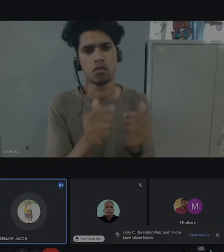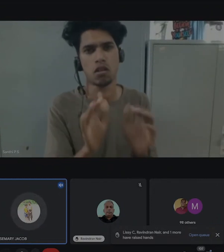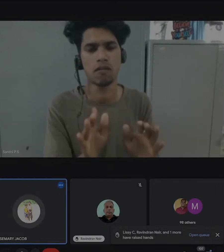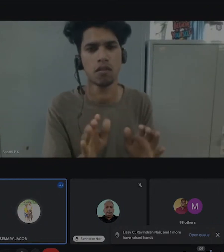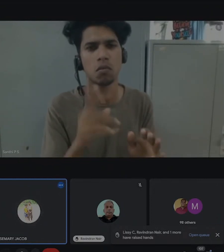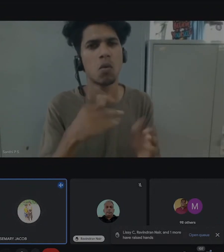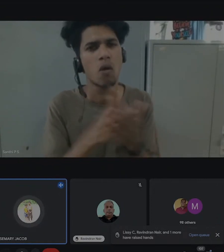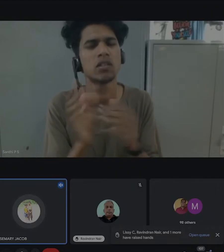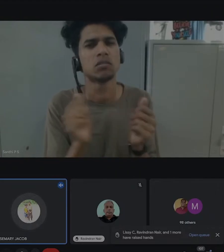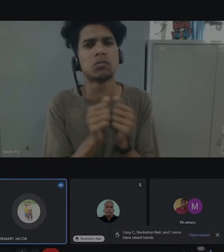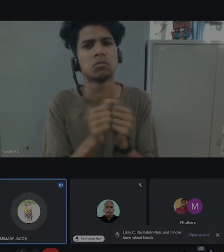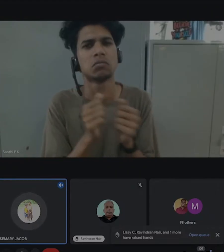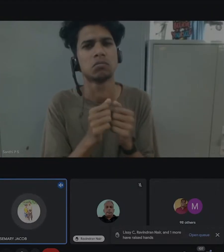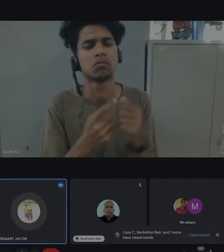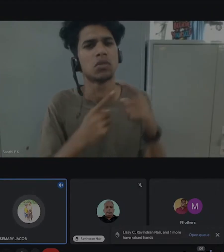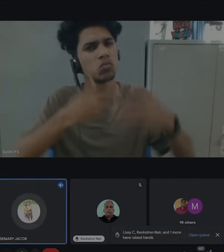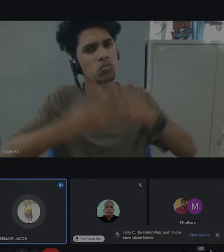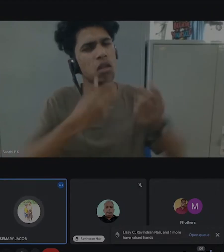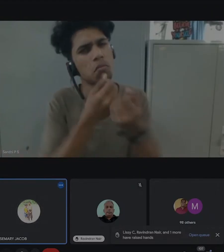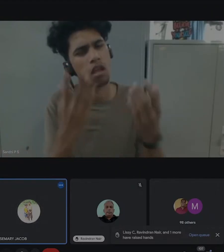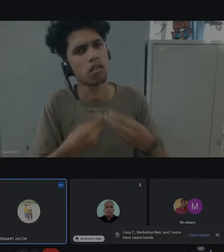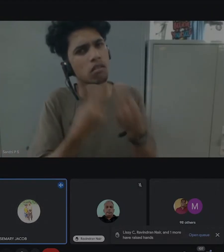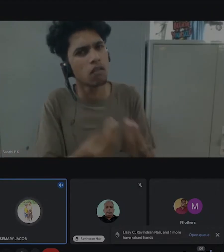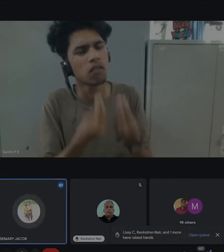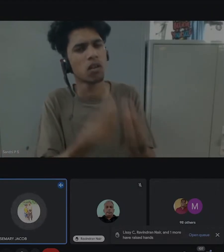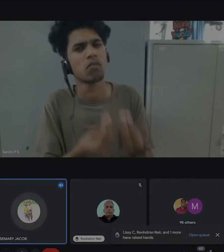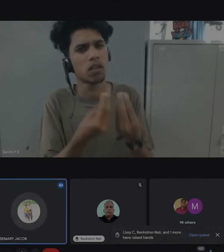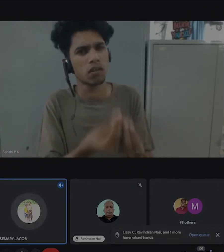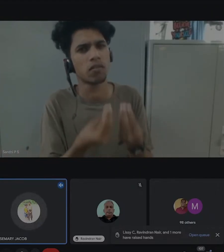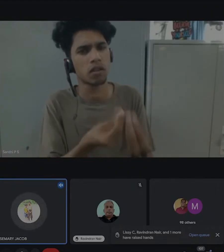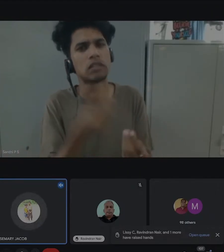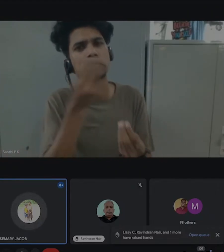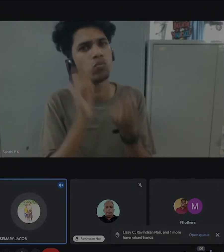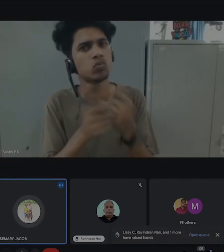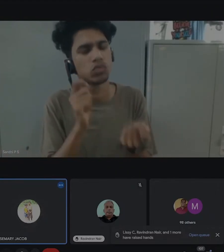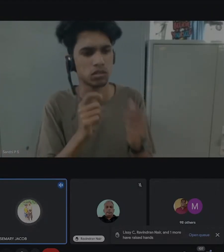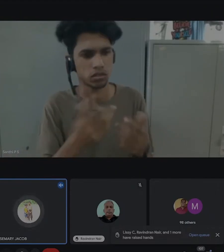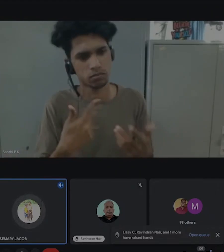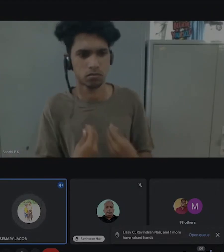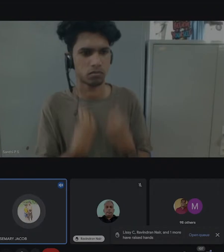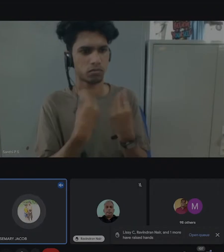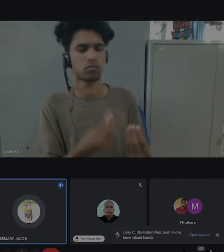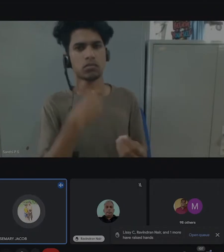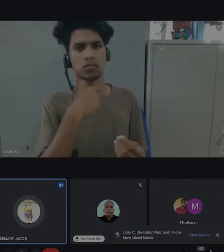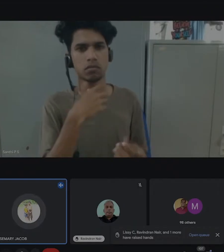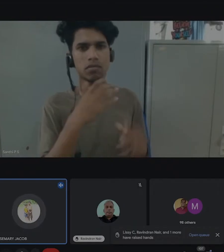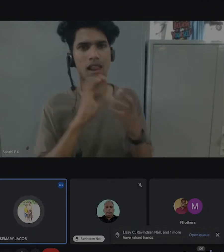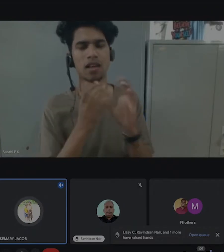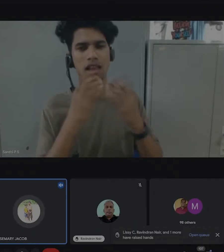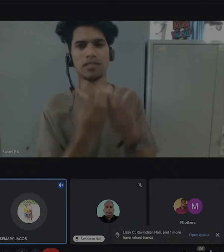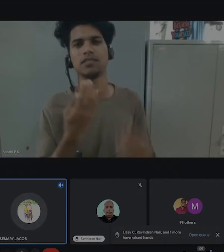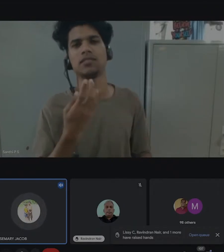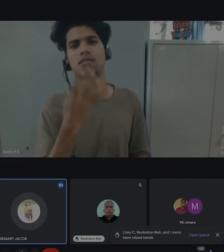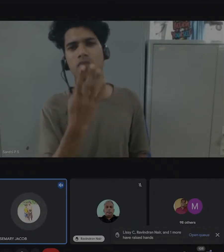നേരം അങ്ങനെയാണ്. പല തെറാപ്പികളും പേരൻസ് കൊടുക്കുന്നുണ്ട്. കുറച്ചൊക്കെ വ്യത്യാസം നമുക്കുണ്ട്. നമ്മുടെ കൈ 4ാം ക്ലാസ് വരെ ഇപ്പം